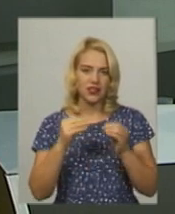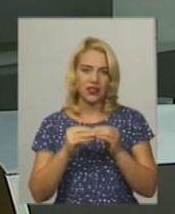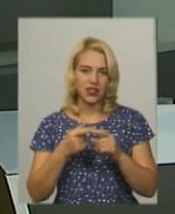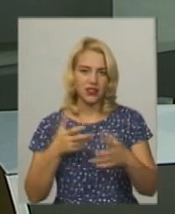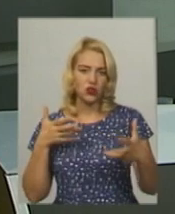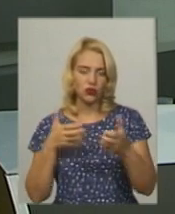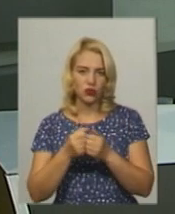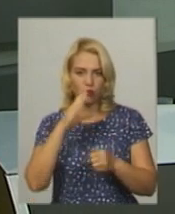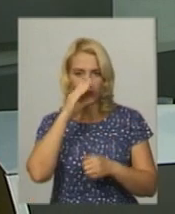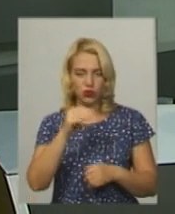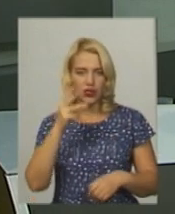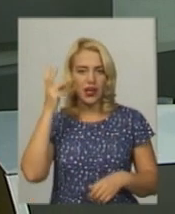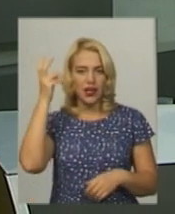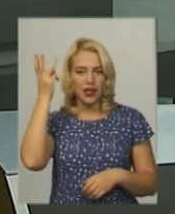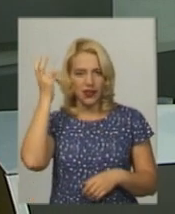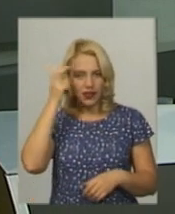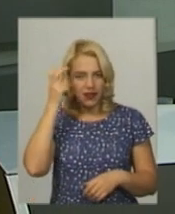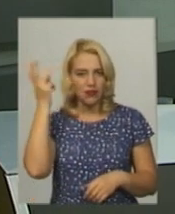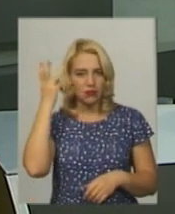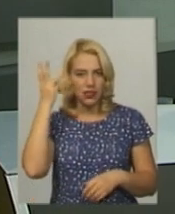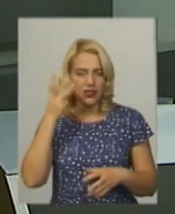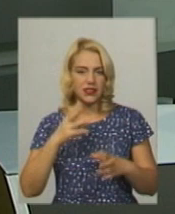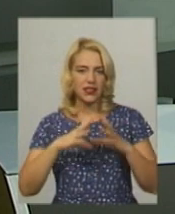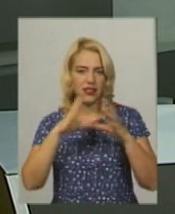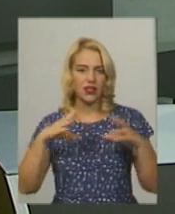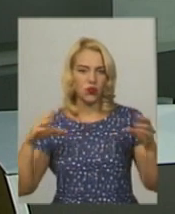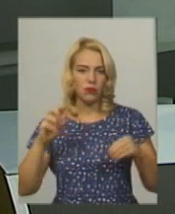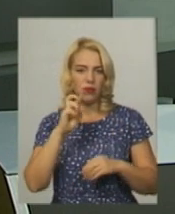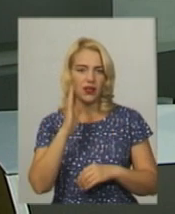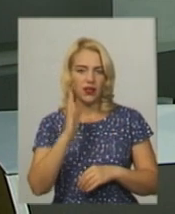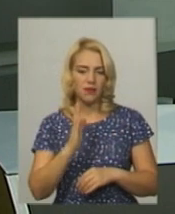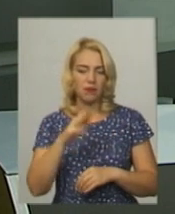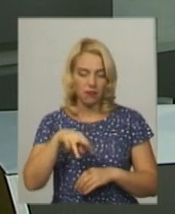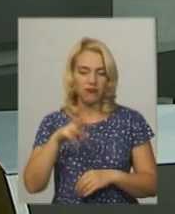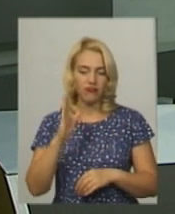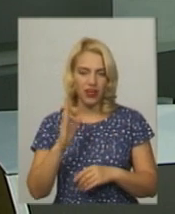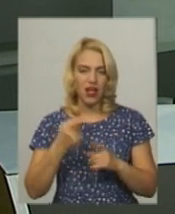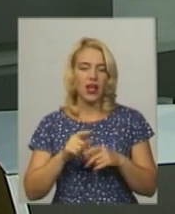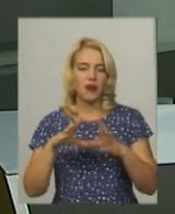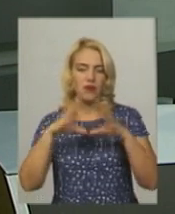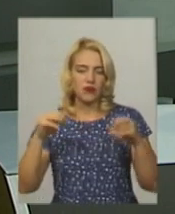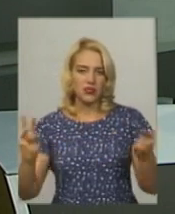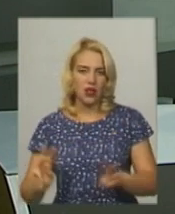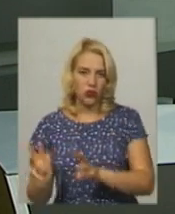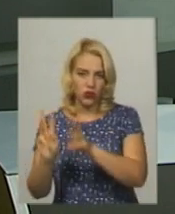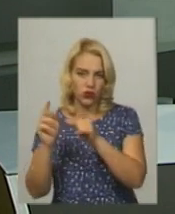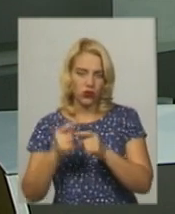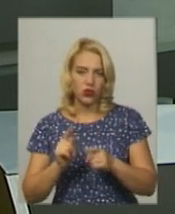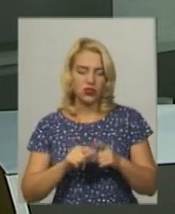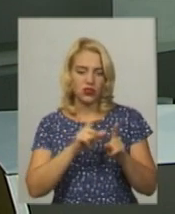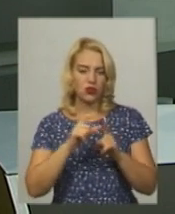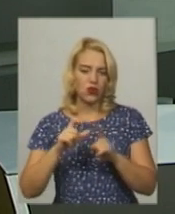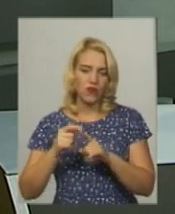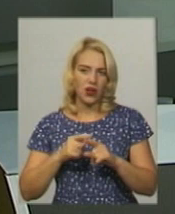рейсова маршрутка «Київ-Хмельницький» з легковиком БМВ. В результаті легковик загорівся. За словами керівника Житомирського обласного управління